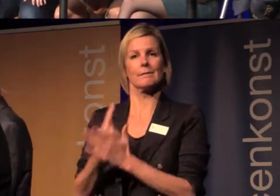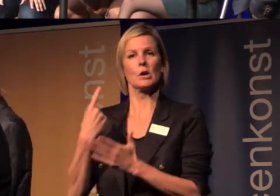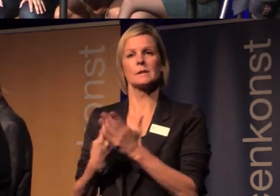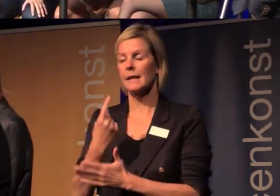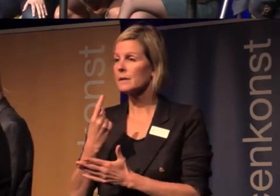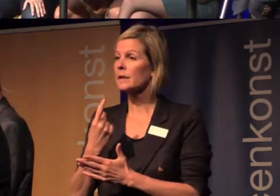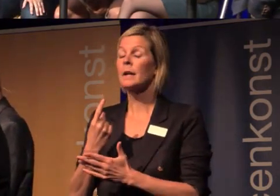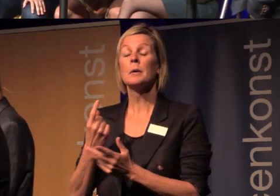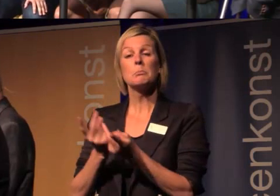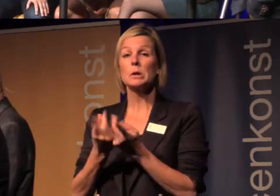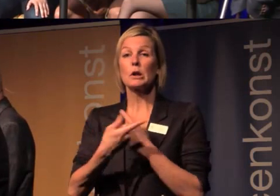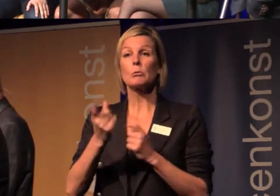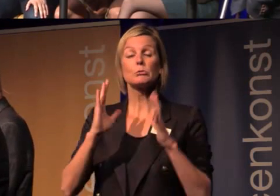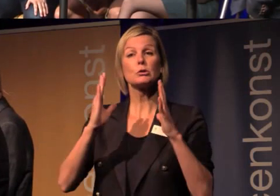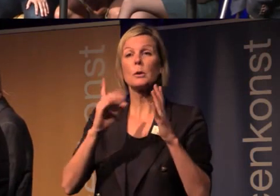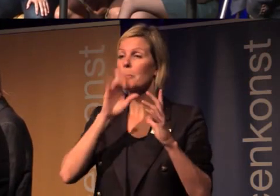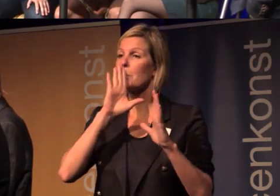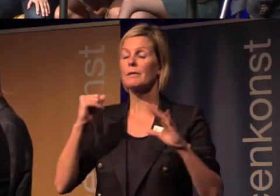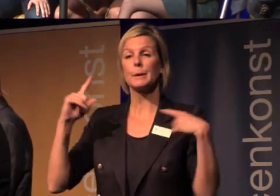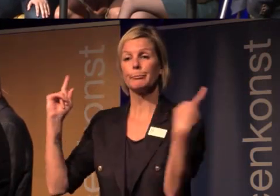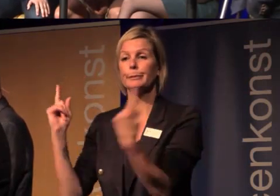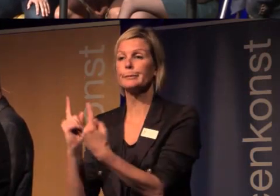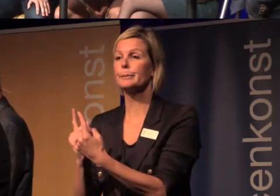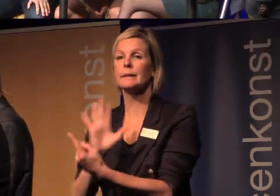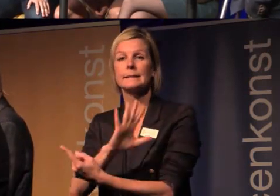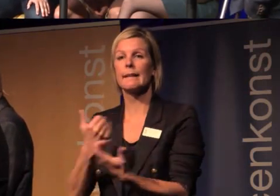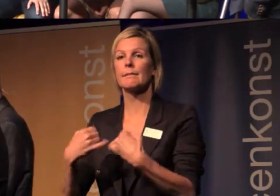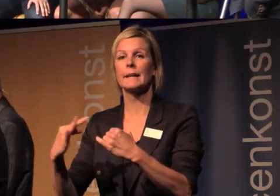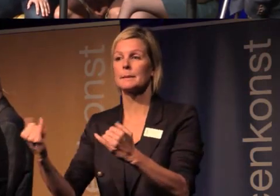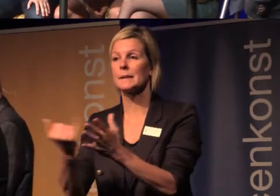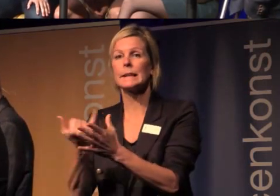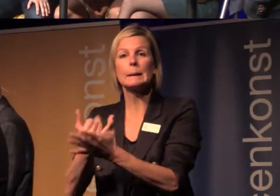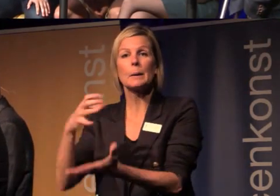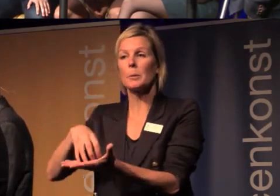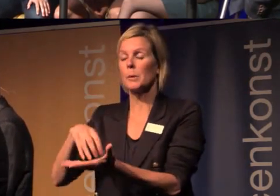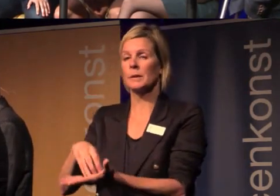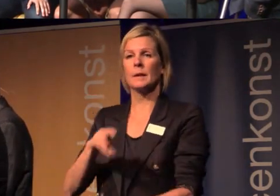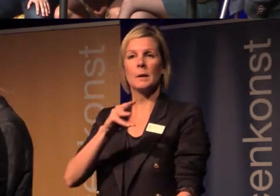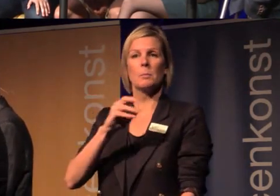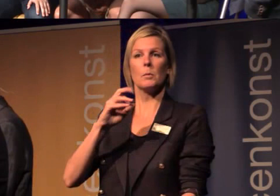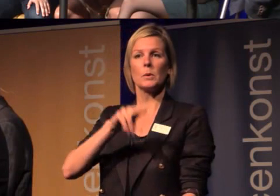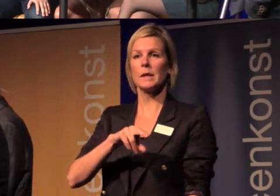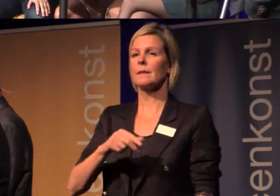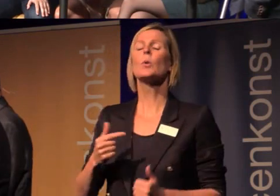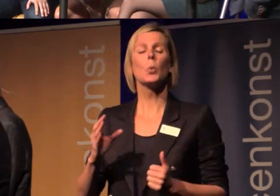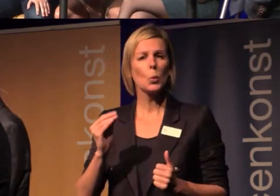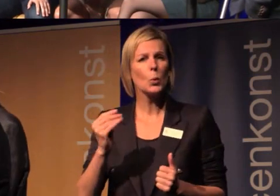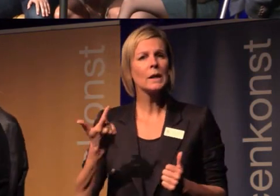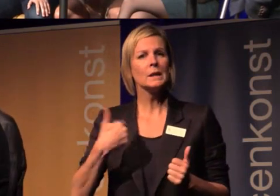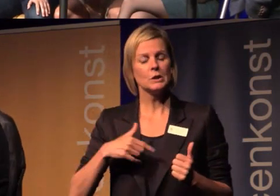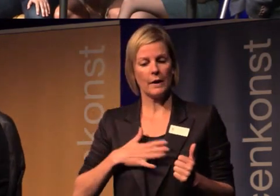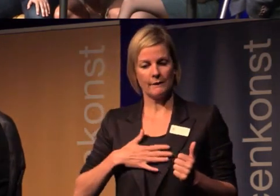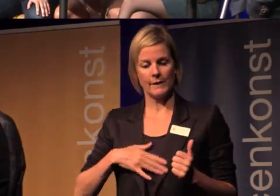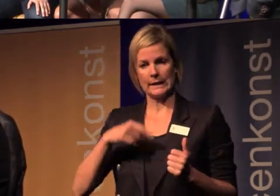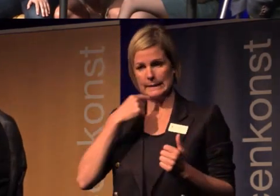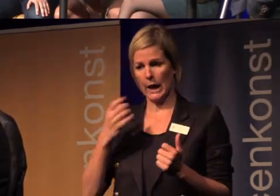skära ner på sånt som man kanske inte anser är kärnverksamhet i en del kommuner. Tack. Mårten? Ja, jag vill också lyfta fram det, för att om man är en